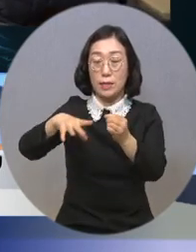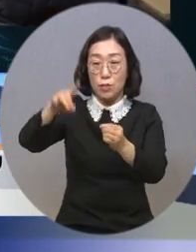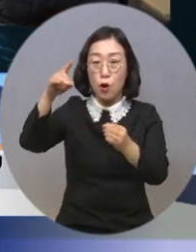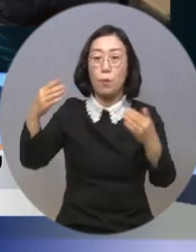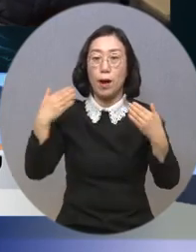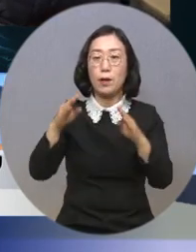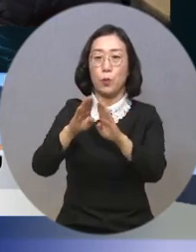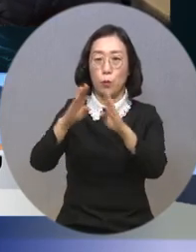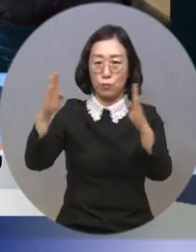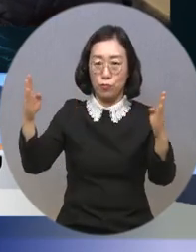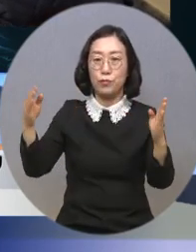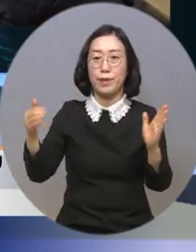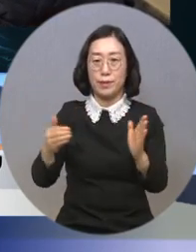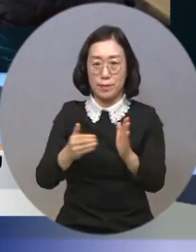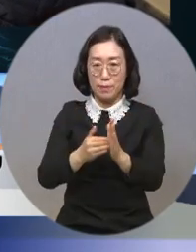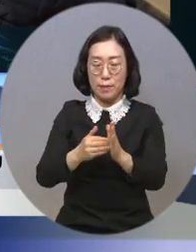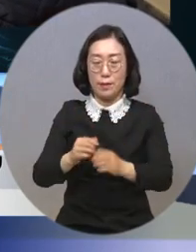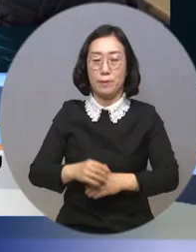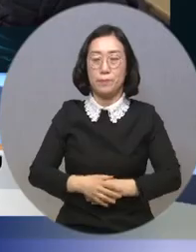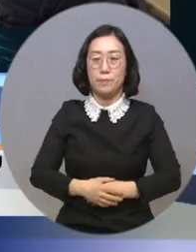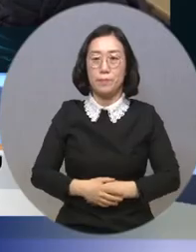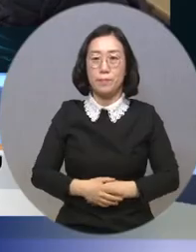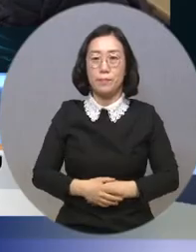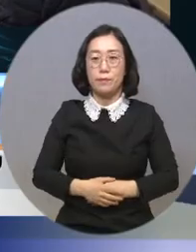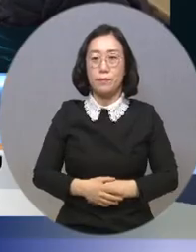개강했습니다. 보도에 정운선 기자입니다.